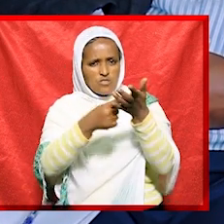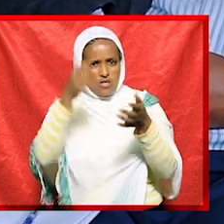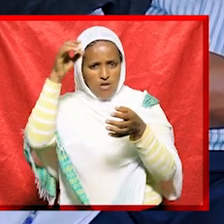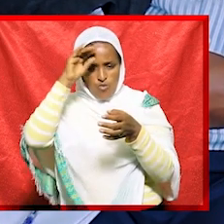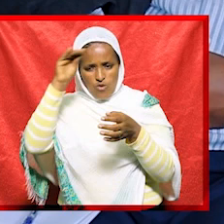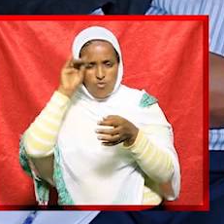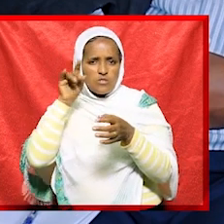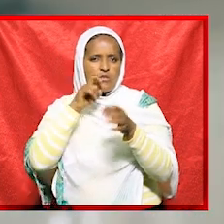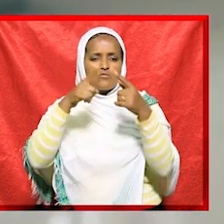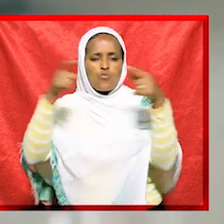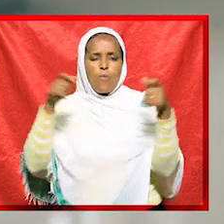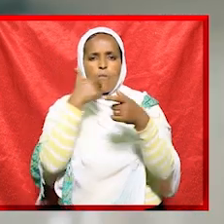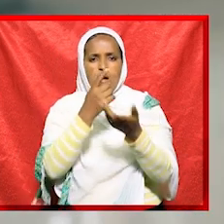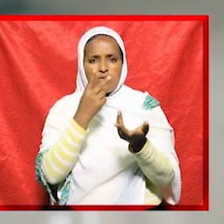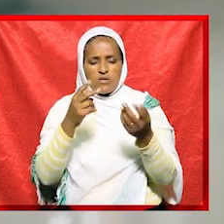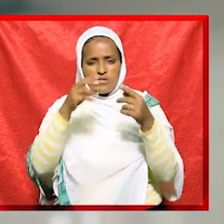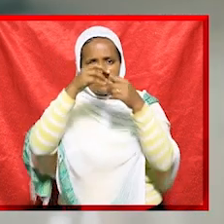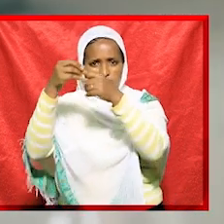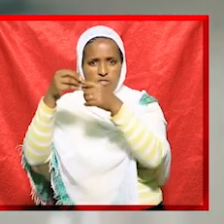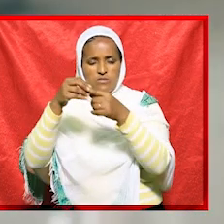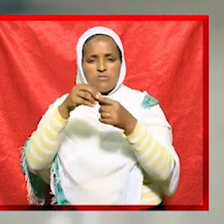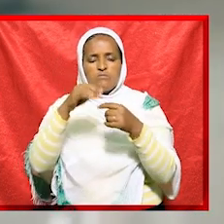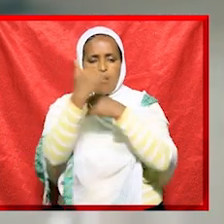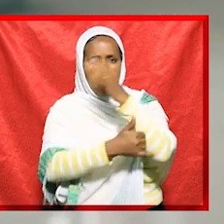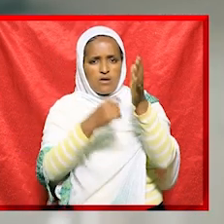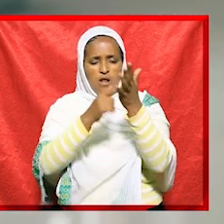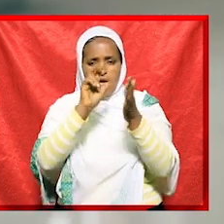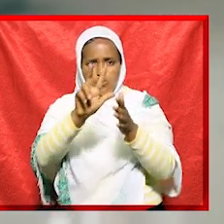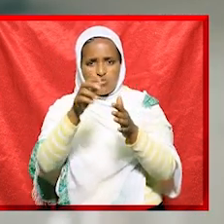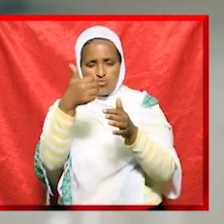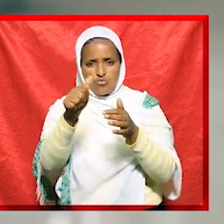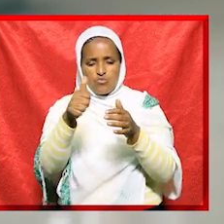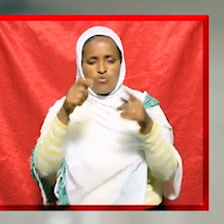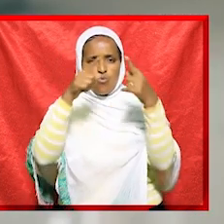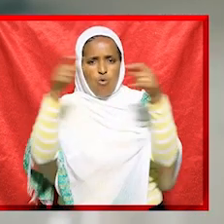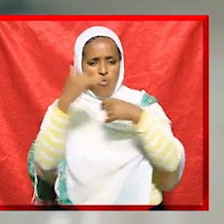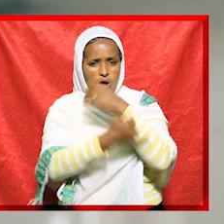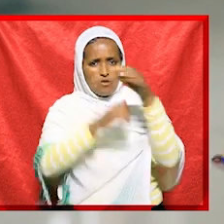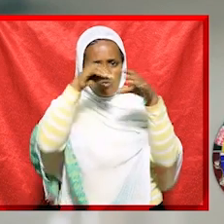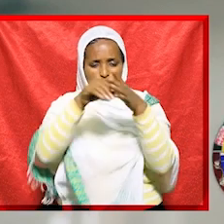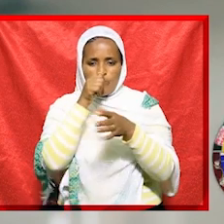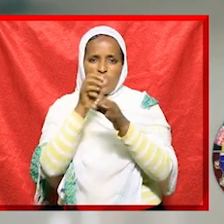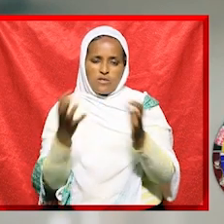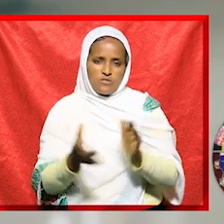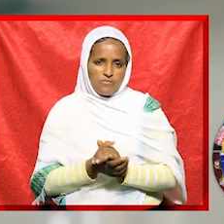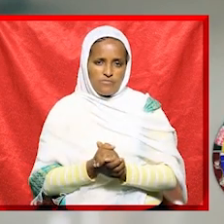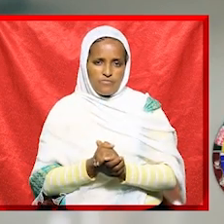ሰዶም ሲቃወም የምናገኘው? ዘ ቤስት ቴን ካንትሪስ የሚባለው ይሄ አስሩ ግብረ ሰዶምን የሚቃወሙ ሀገራት ውስጥ እኮ ኢትዮጵያ